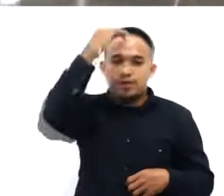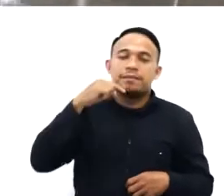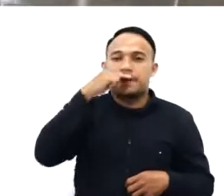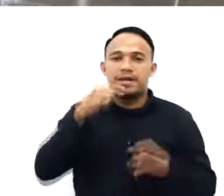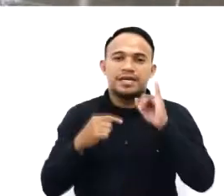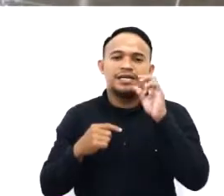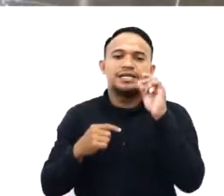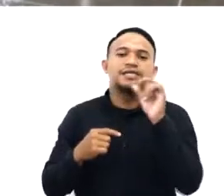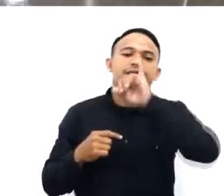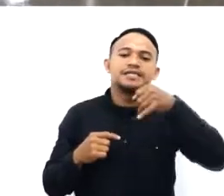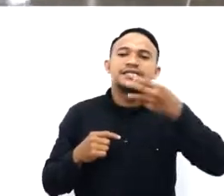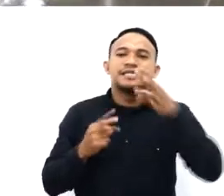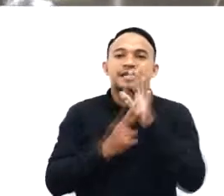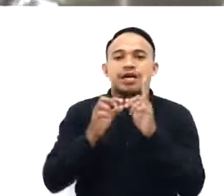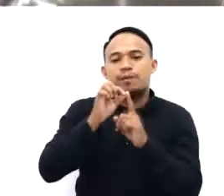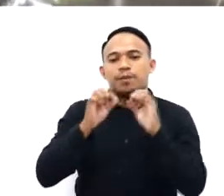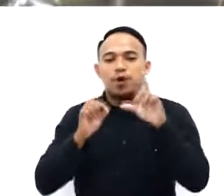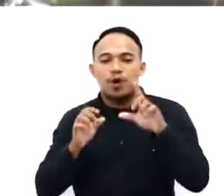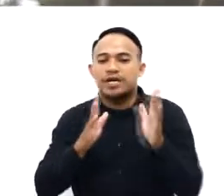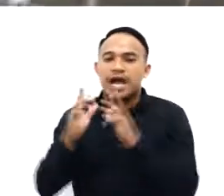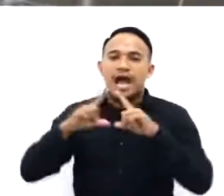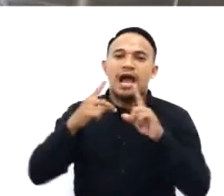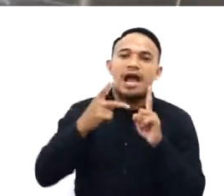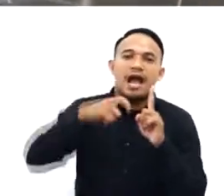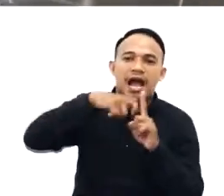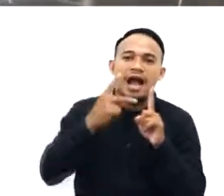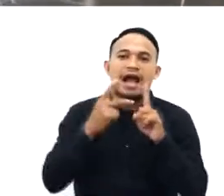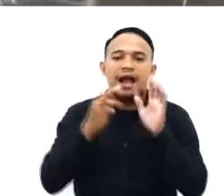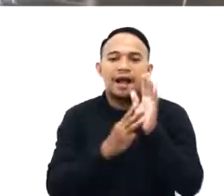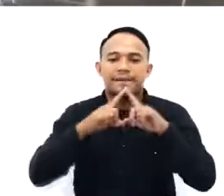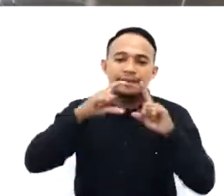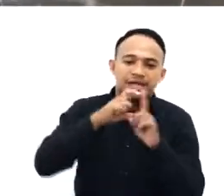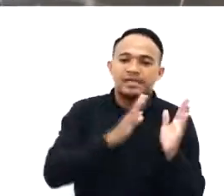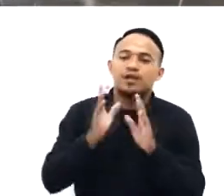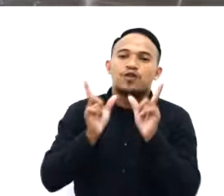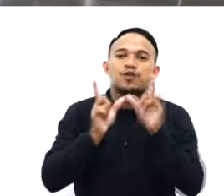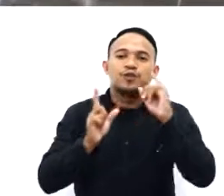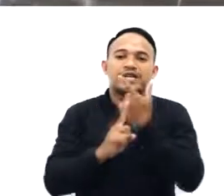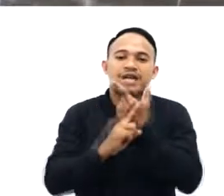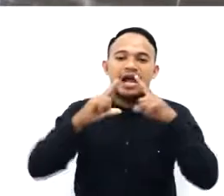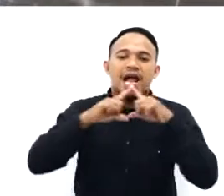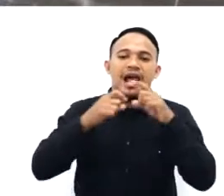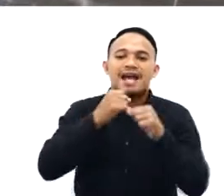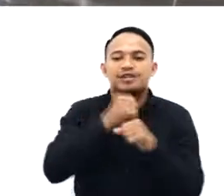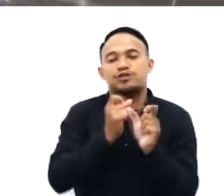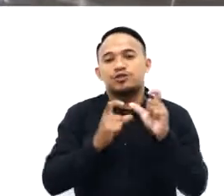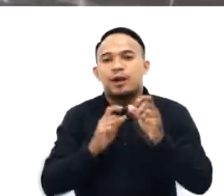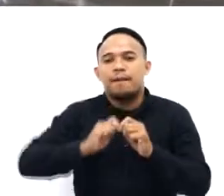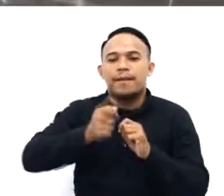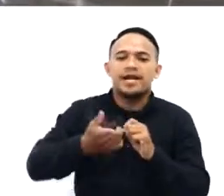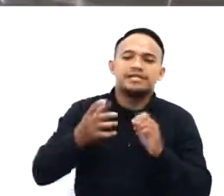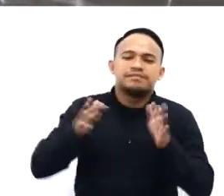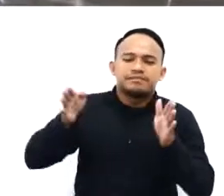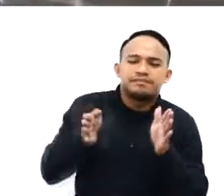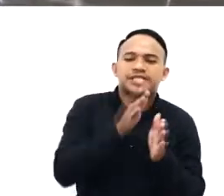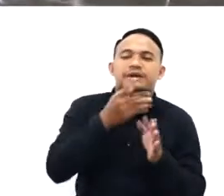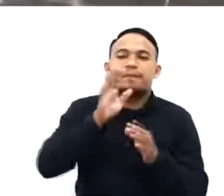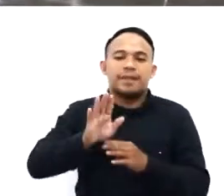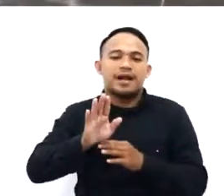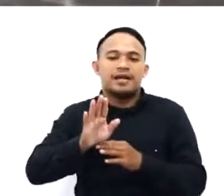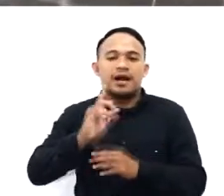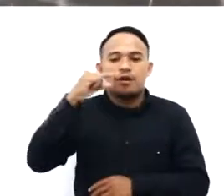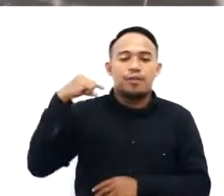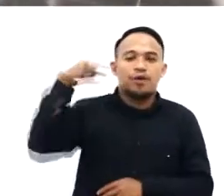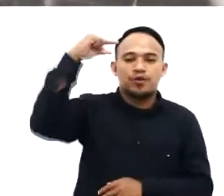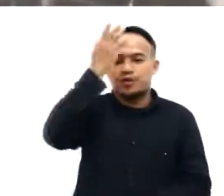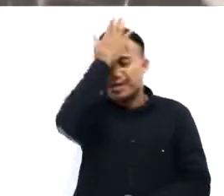2021. Kapolda Gorontalo Irjen Pol Ahmad Wiyagus memberikan kesempatan kepada Gubernur Gorontalo